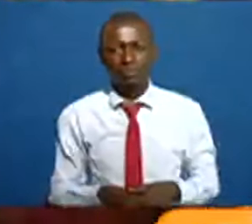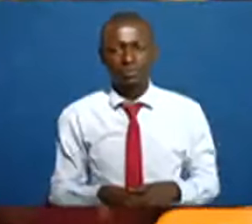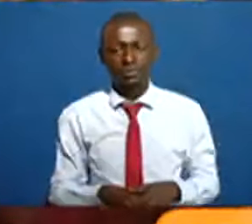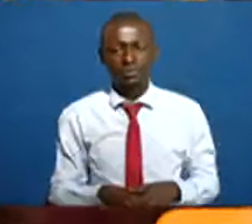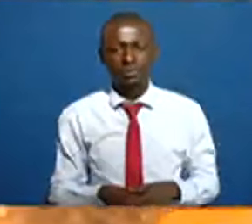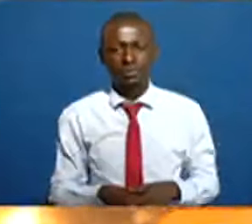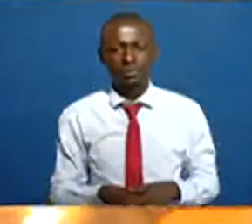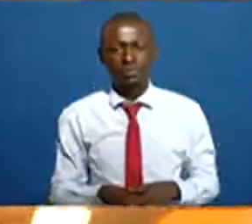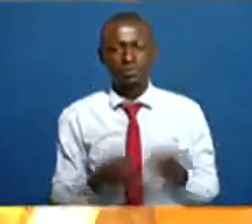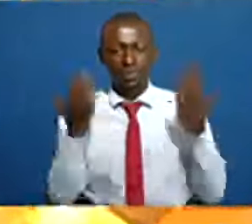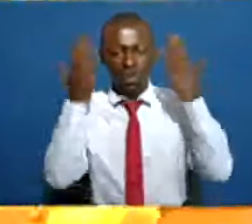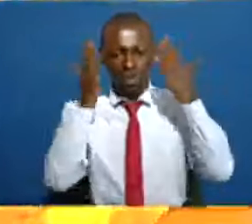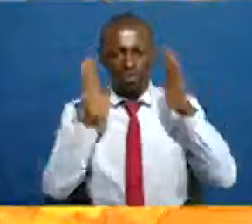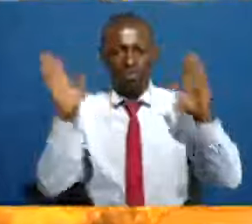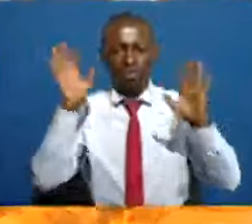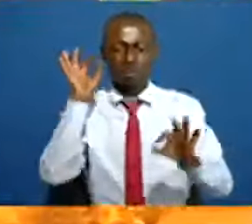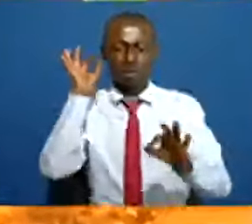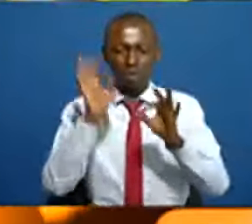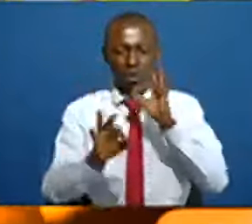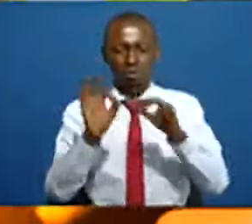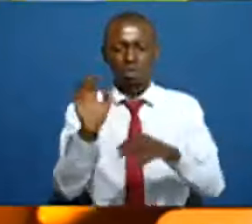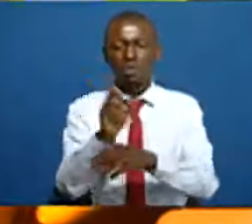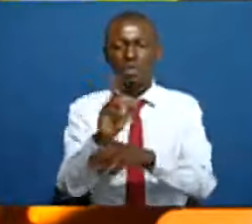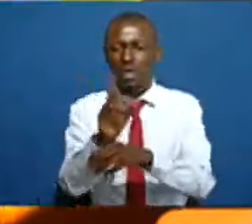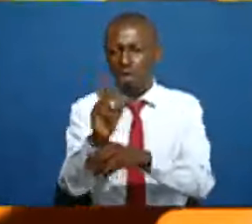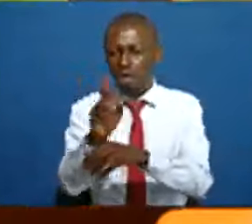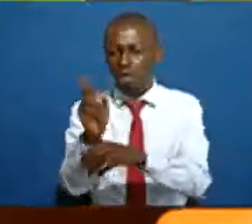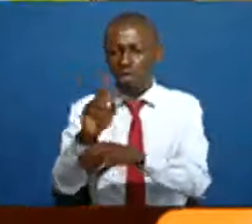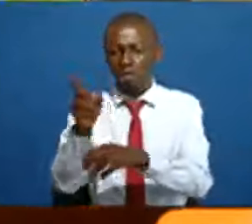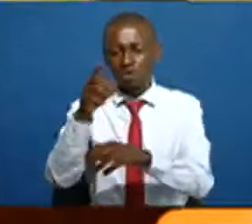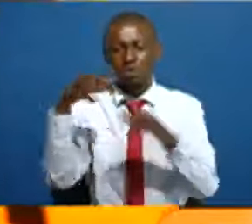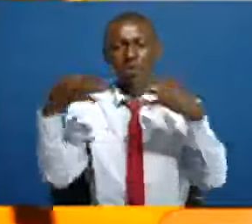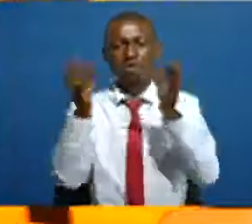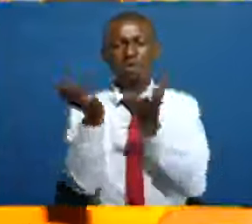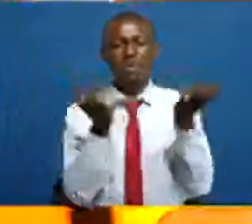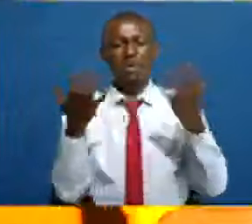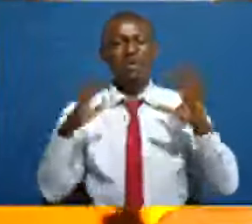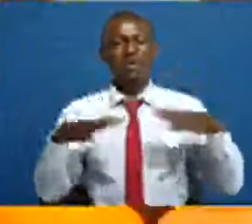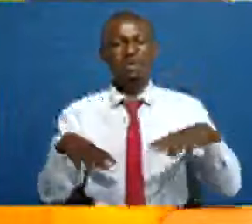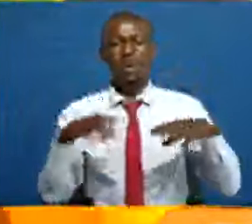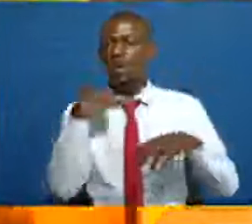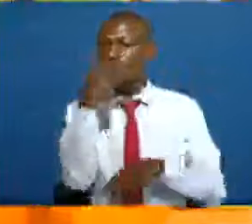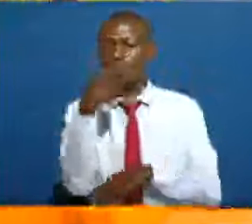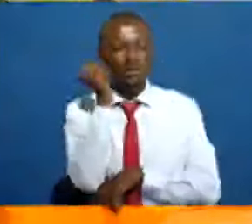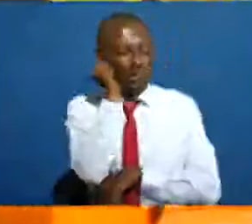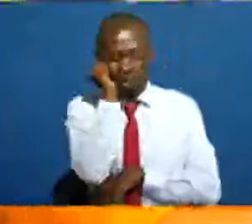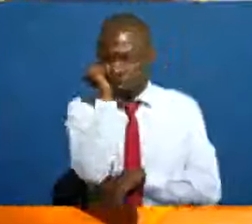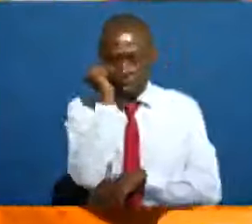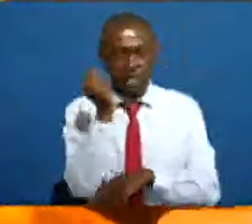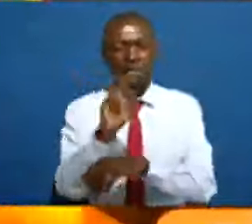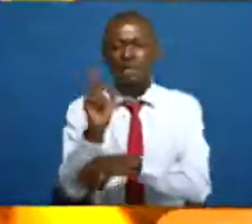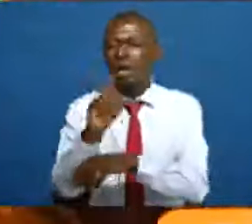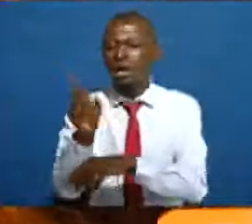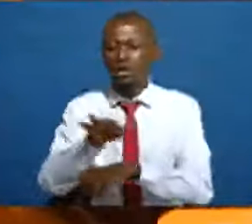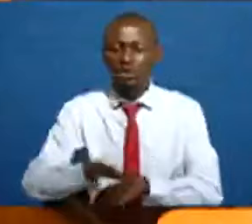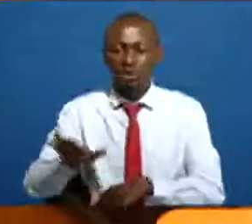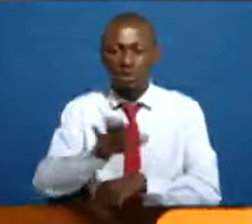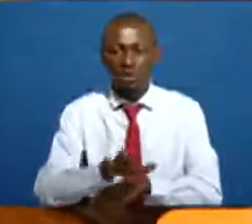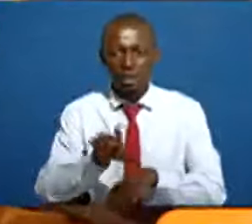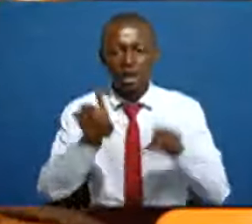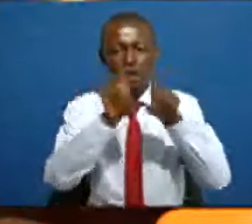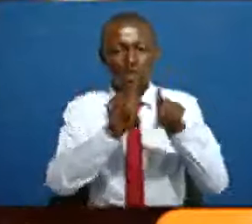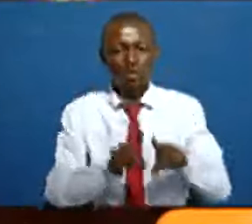The ceremony culminated in a candlelit tribute where grieving families and business community members placed the candles and wreaths at the